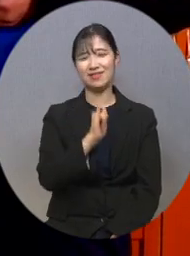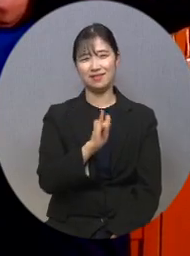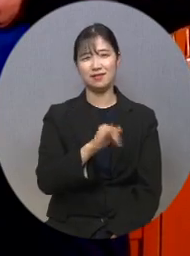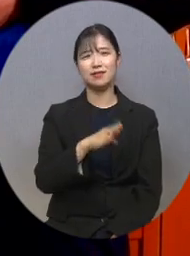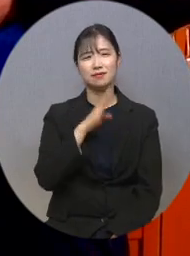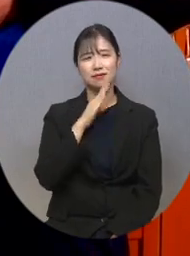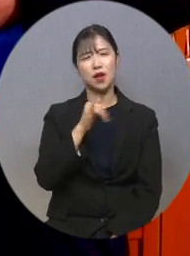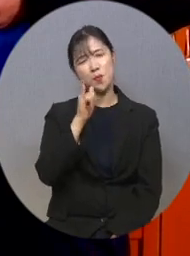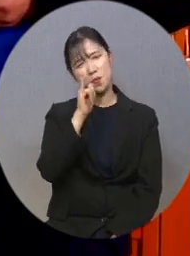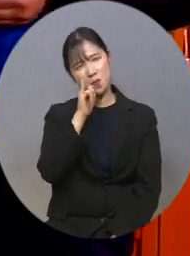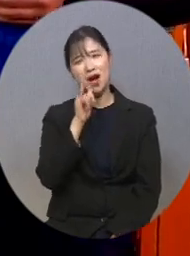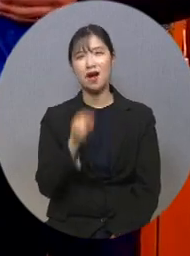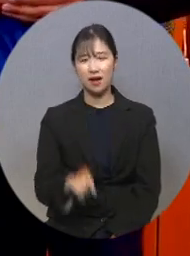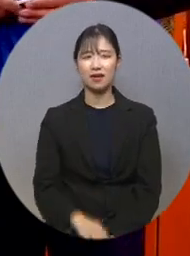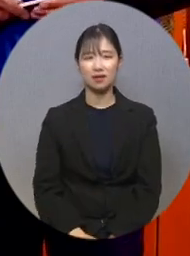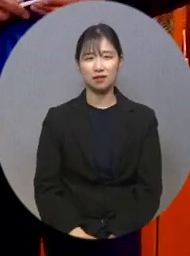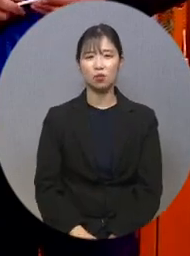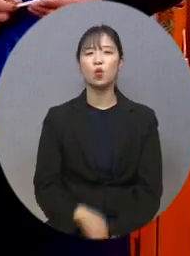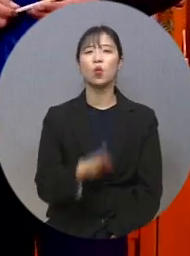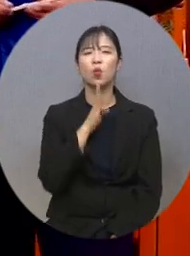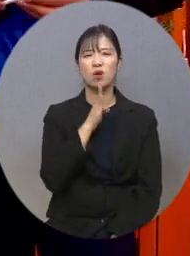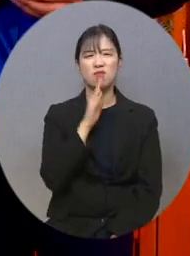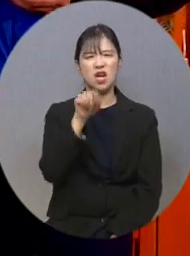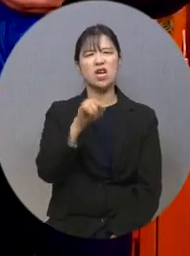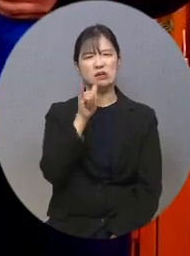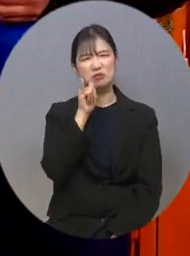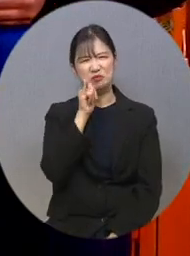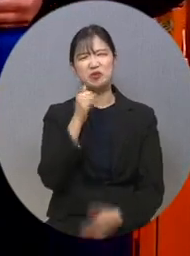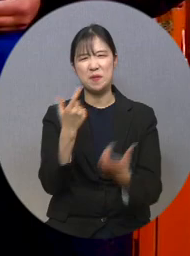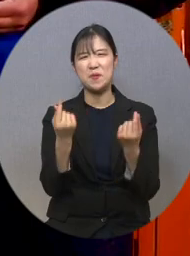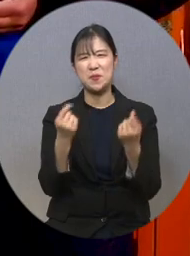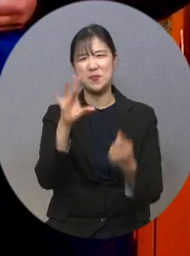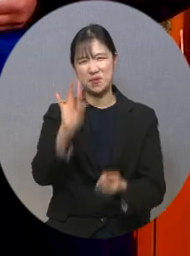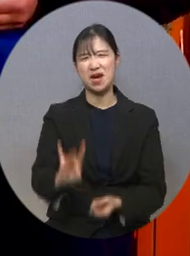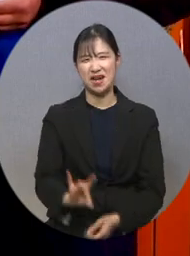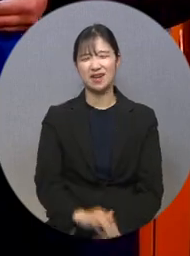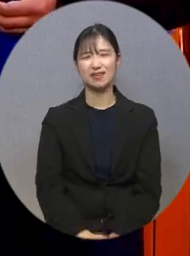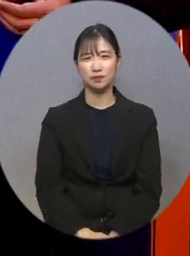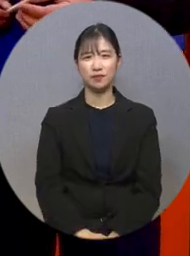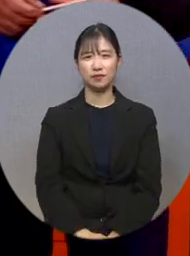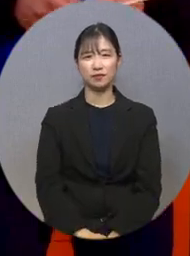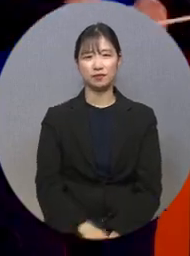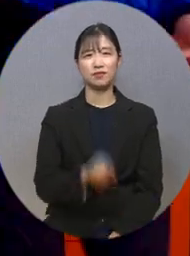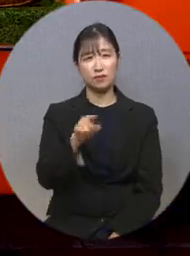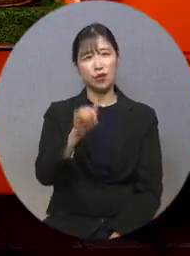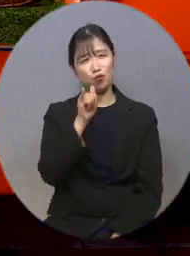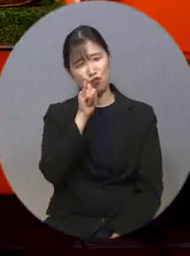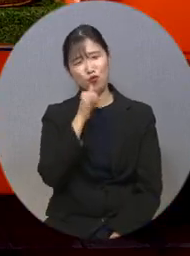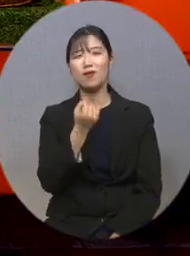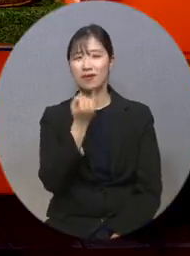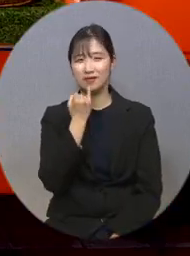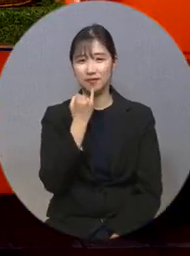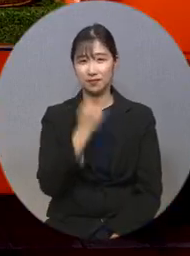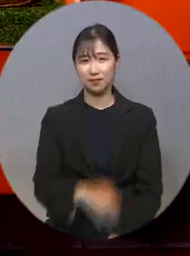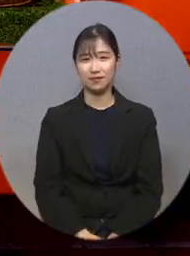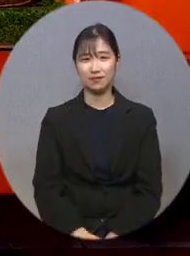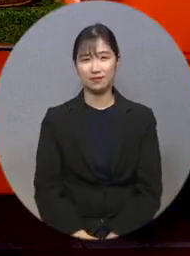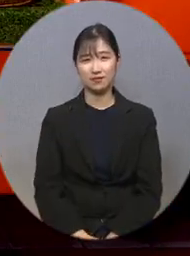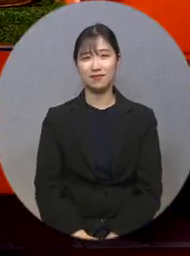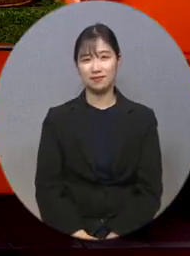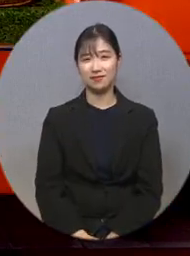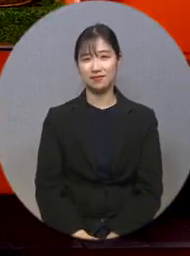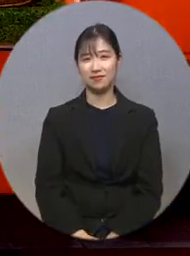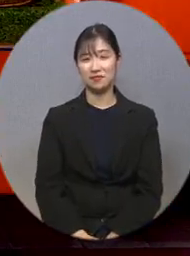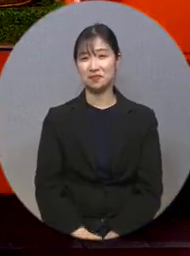약간의 중독성이 있는 그래 식품으로. 중독이라는 말은 이때 쓰는 거예요. 네, 그렇죠? 맞아요. 이건 네. 중독되셔도 됩니다. 자 여러분 저 중독 얘기 나왔습니다.